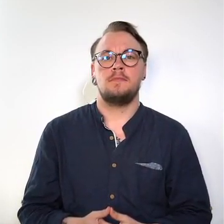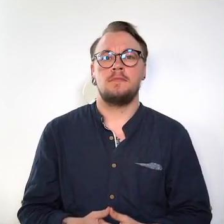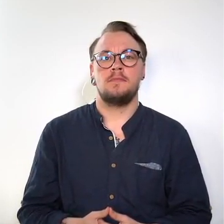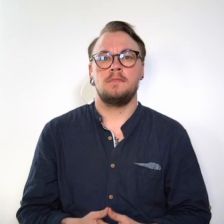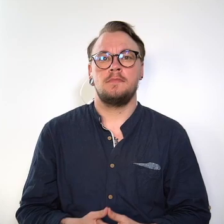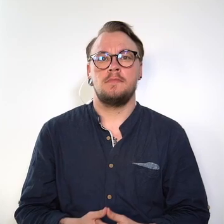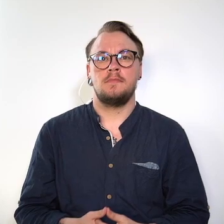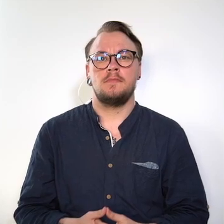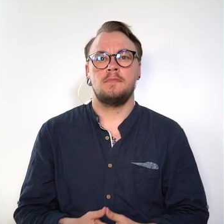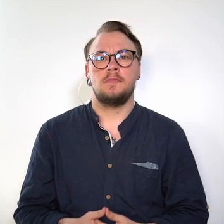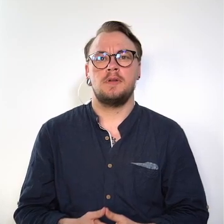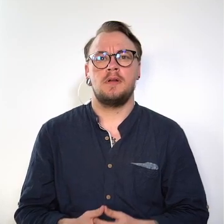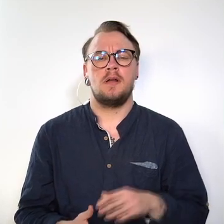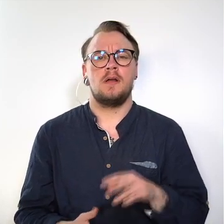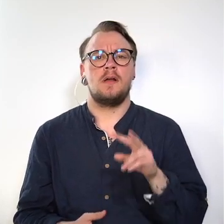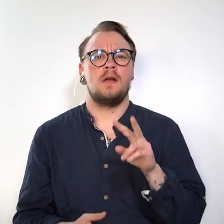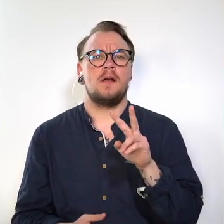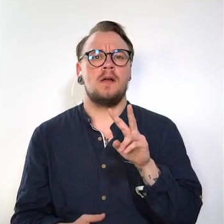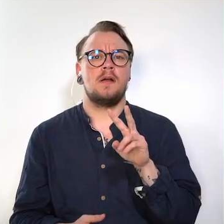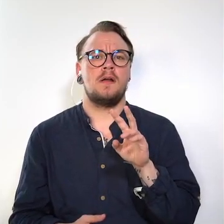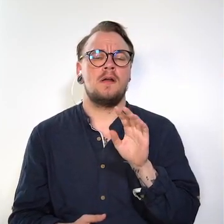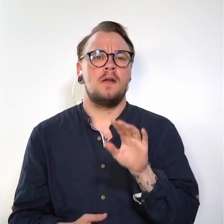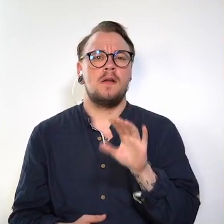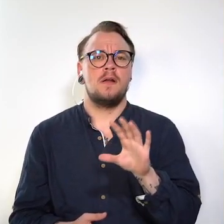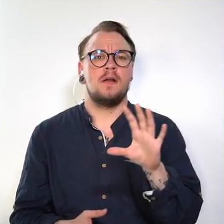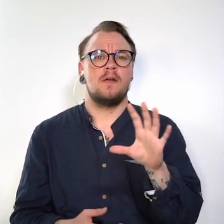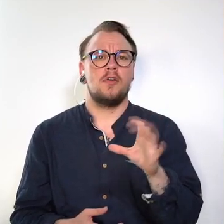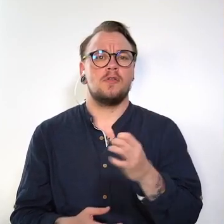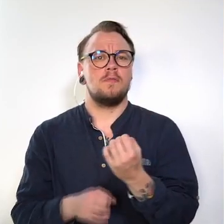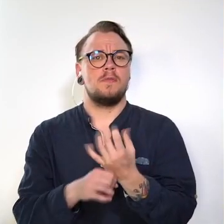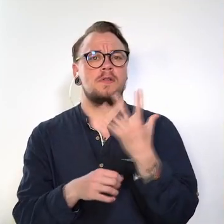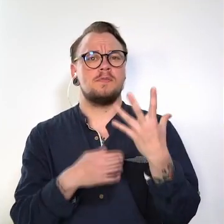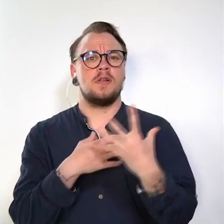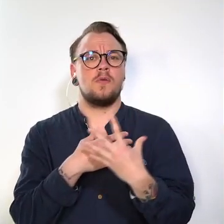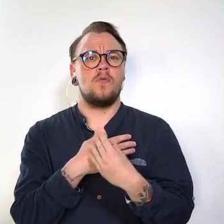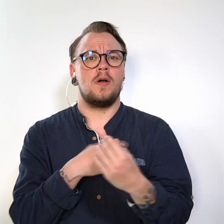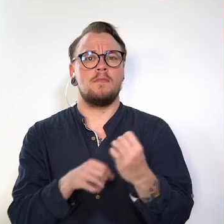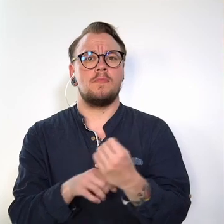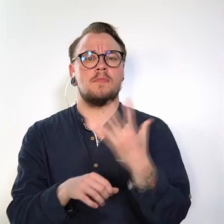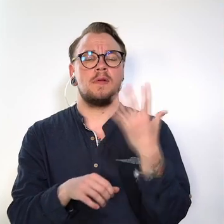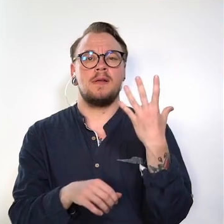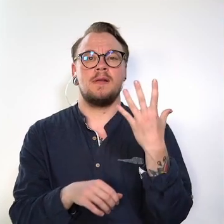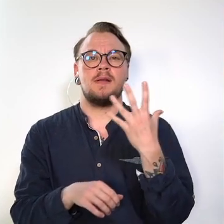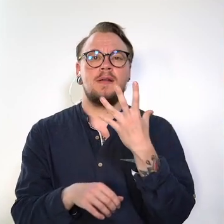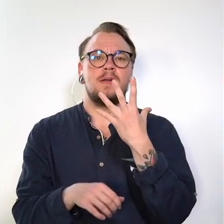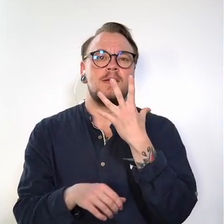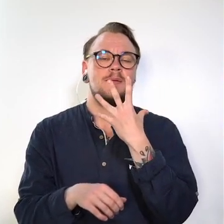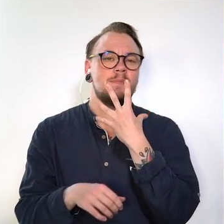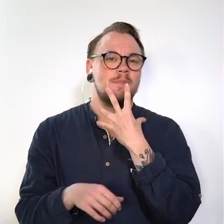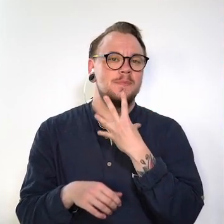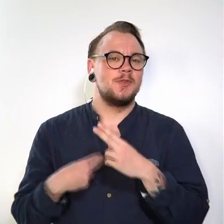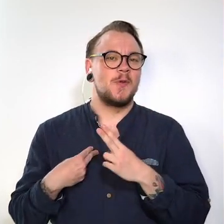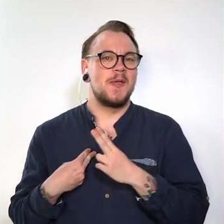Voisiko Ville laittaa sen kuvaan, missä on se naamioitu psykiatri, niin mä lähden